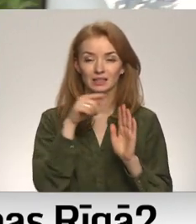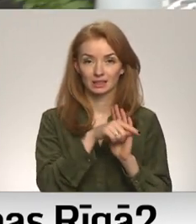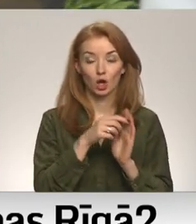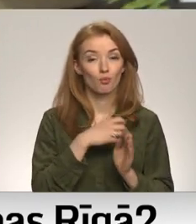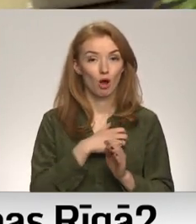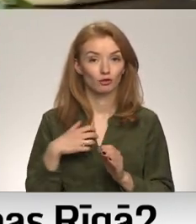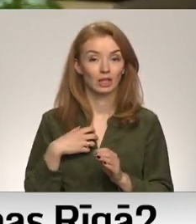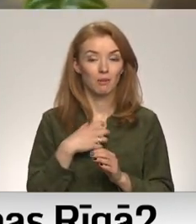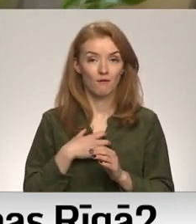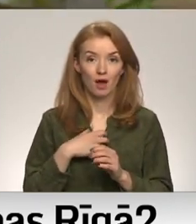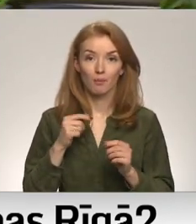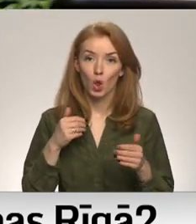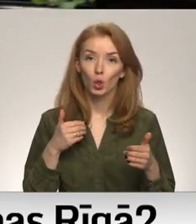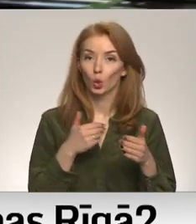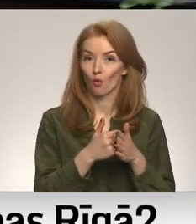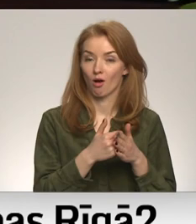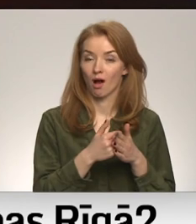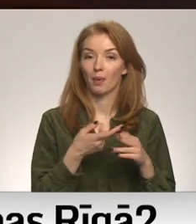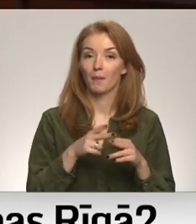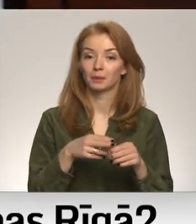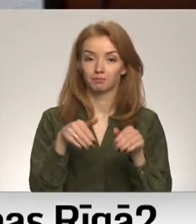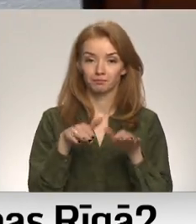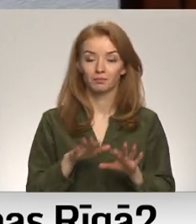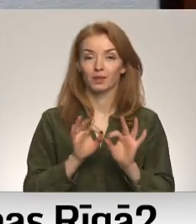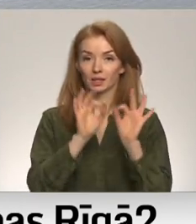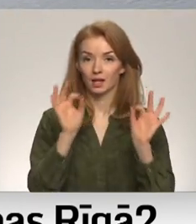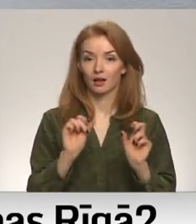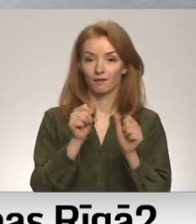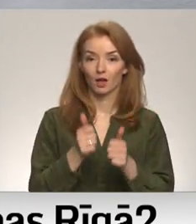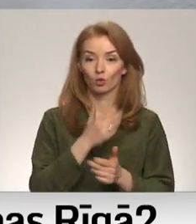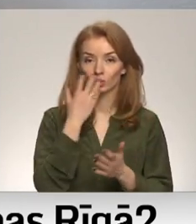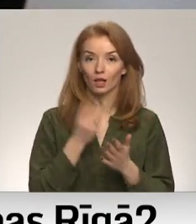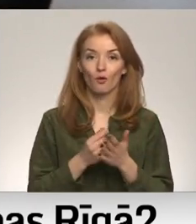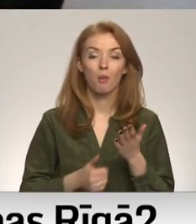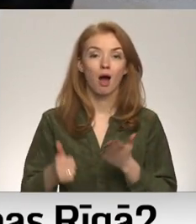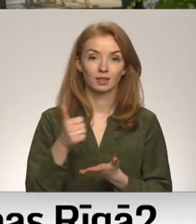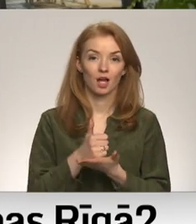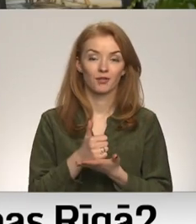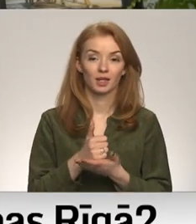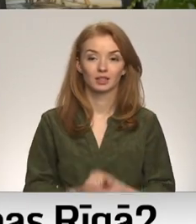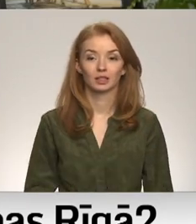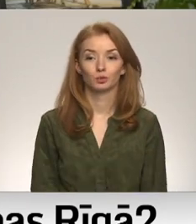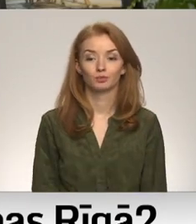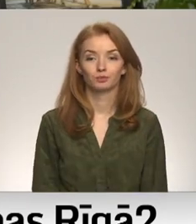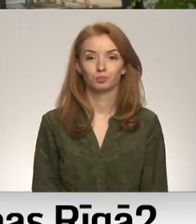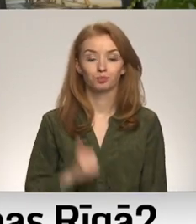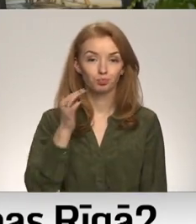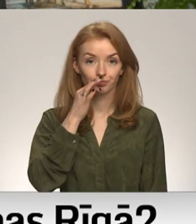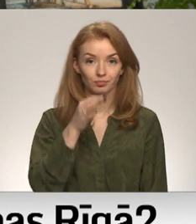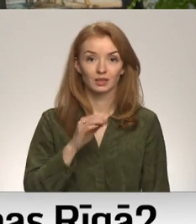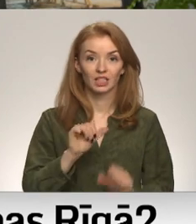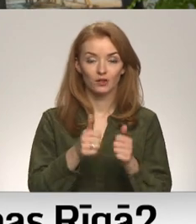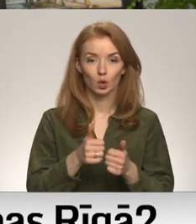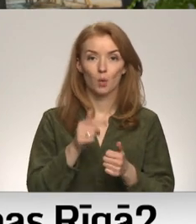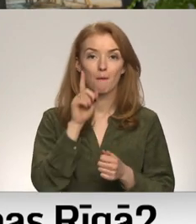pašvaldībai tomēr būtu jābūt tuvāk. Tāpēc pieņemts lēmums sākt veidot savu pārstāvniecību. Mēs izveidojam atsevišķu šķata